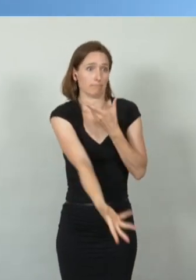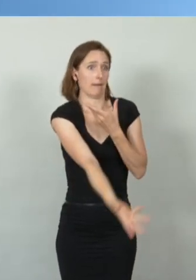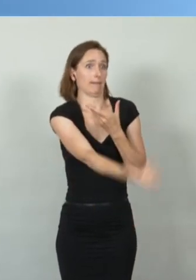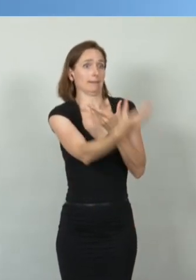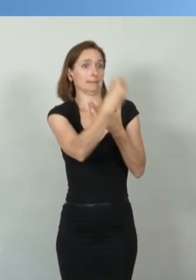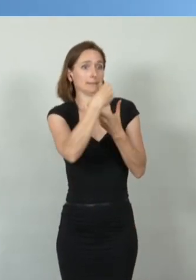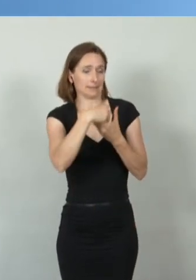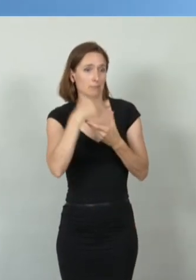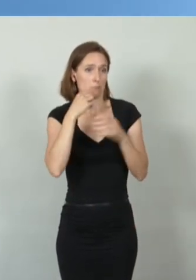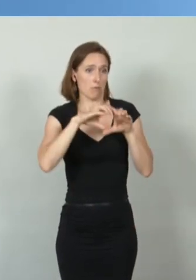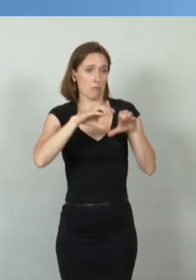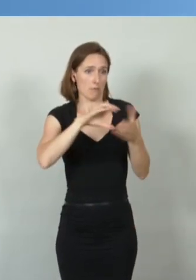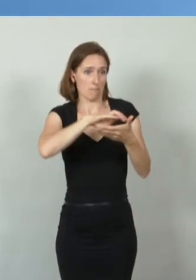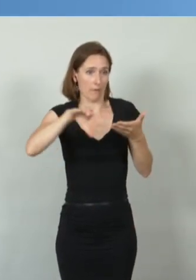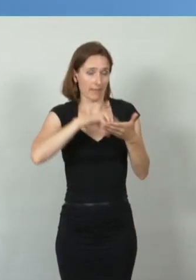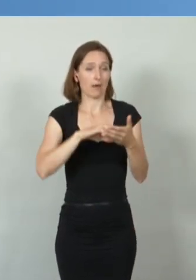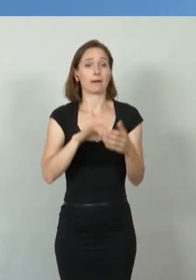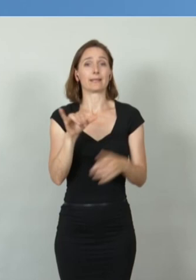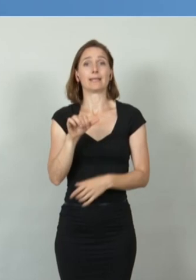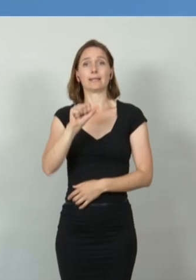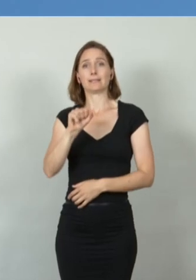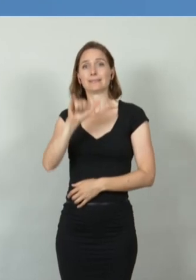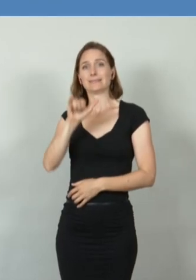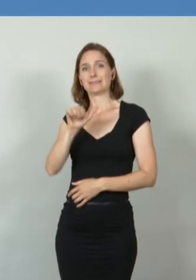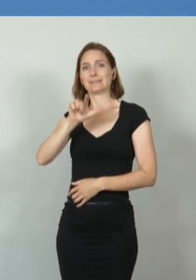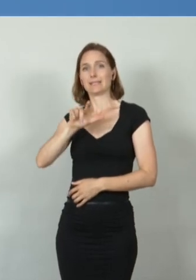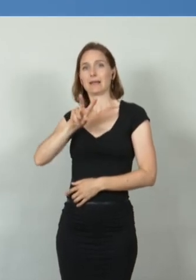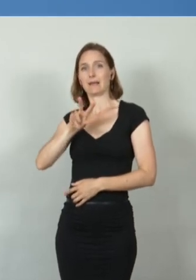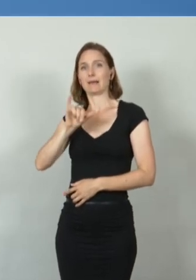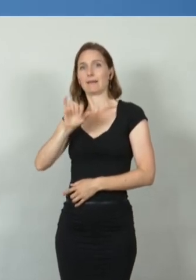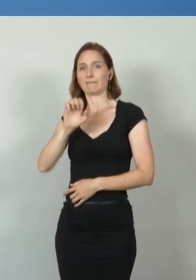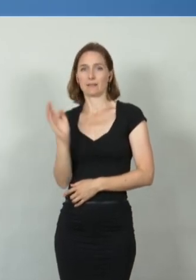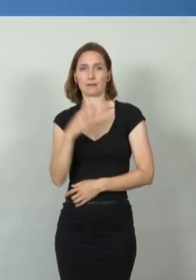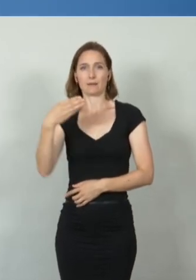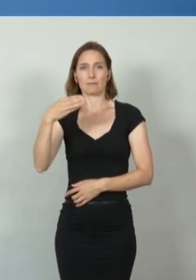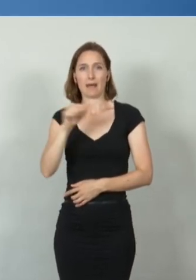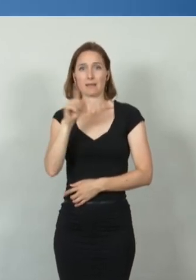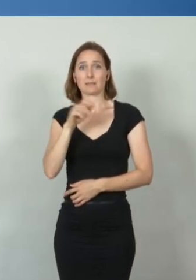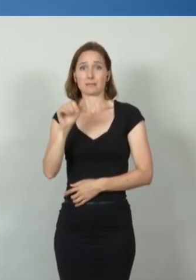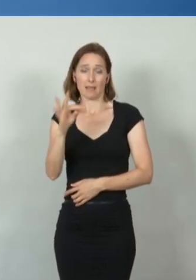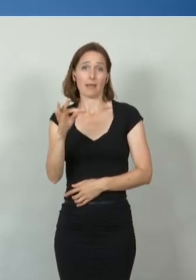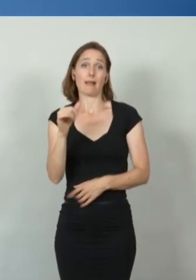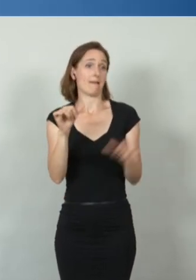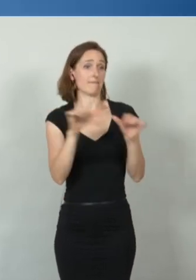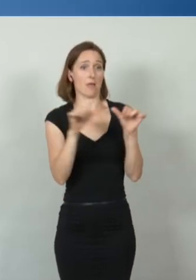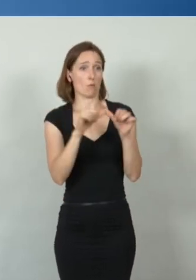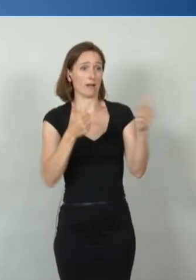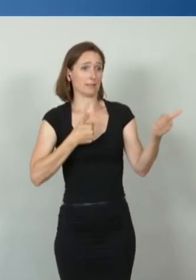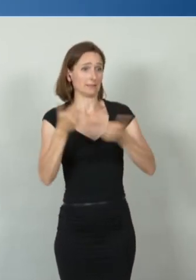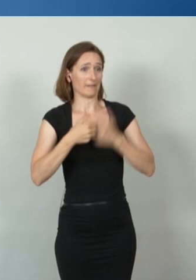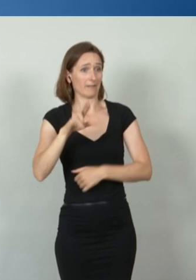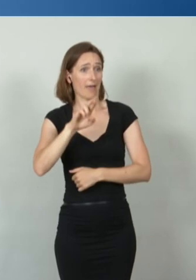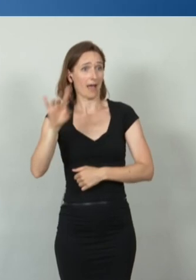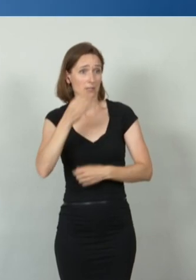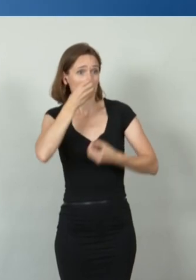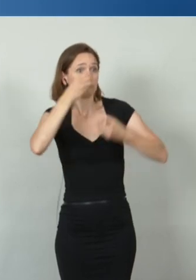Sylvie Mazet qui donc va quitter le service pour les ressources humaines après je crois 26